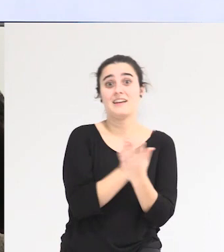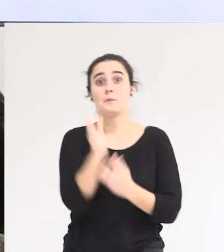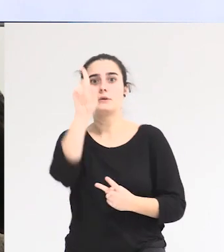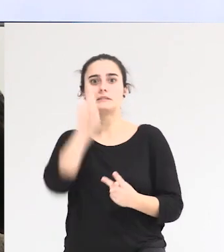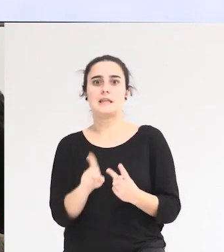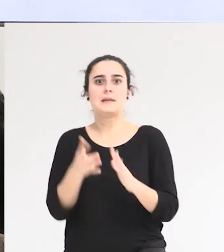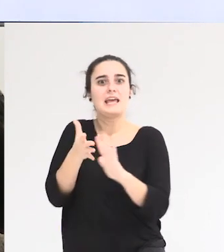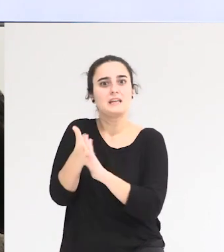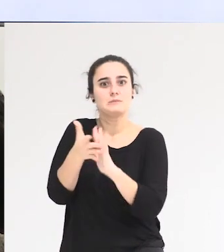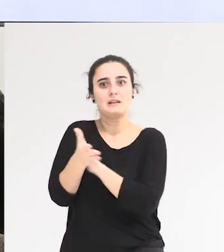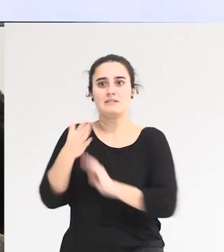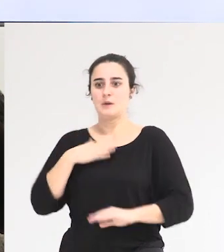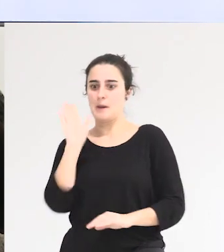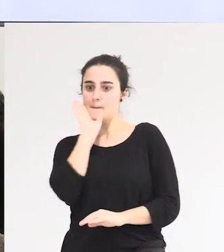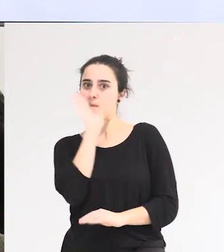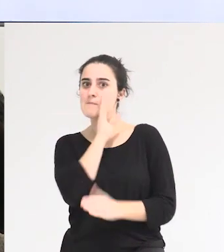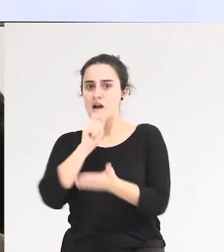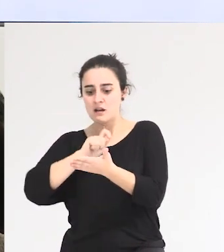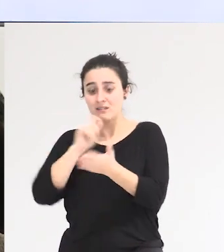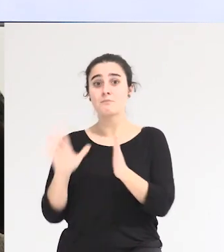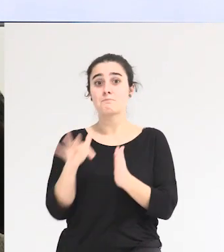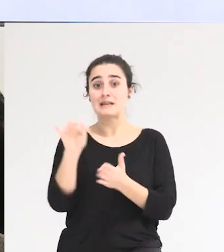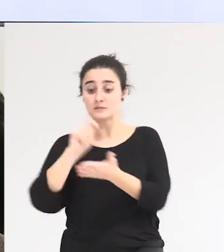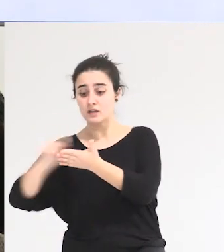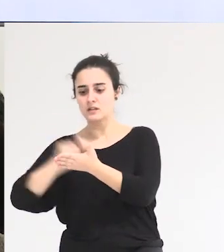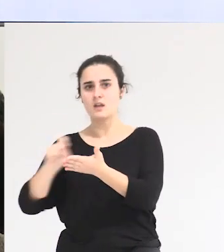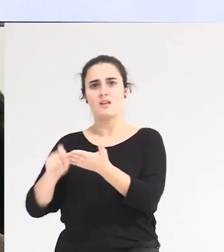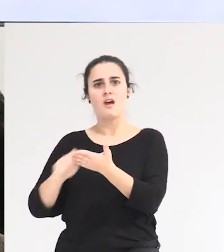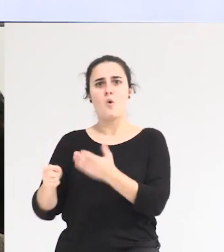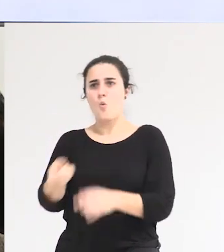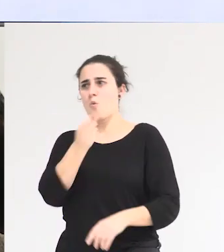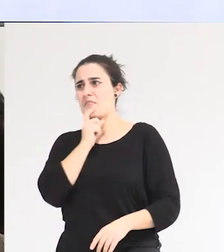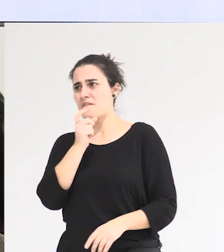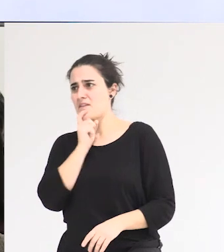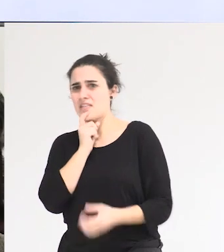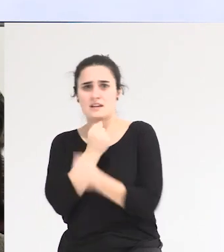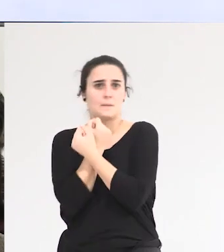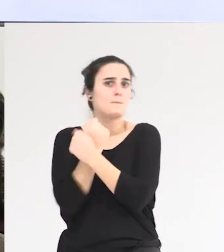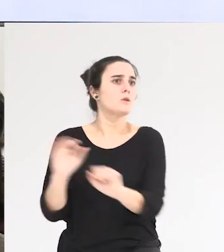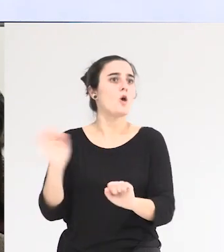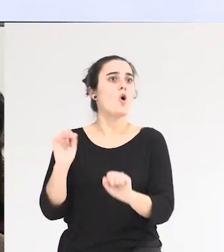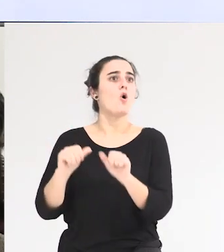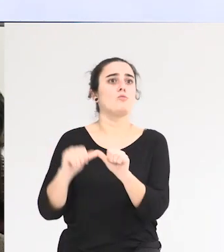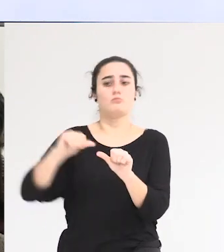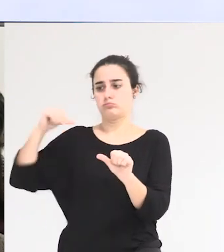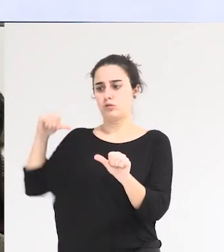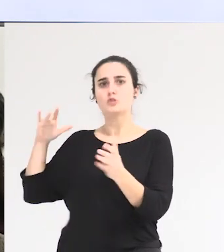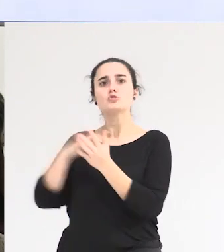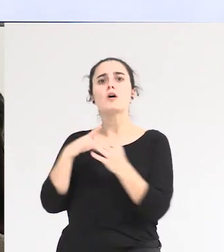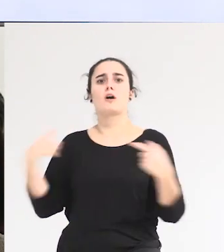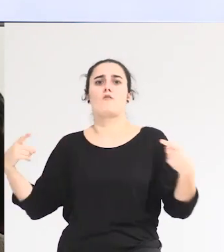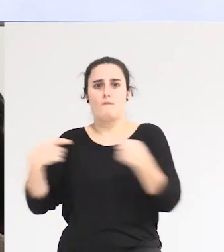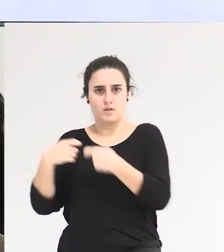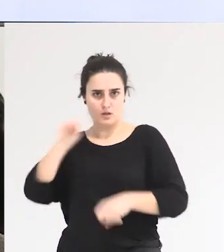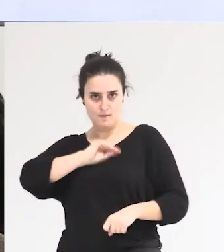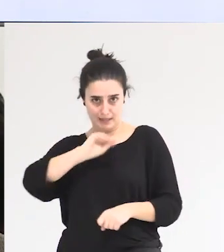ere ama idazlea ezinezkoa dela, edo oso zaila dela, edo historikoki konfliktiboa izan dela oso, bai.